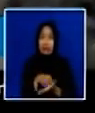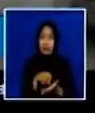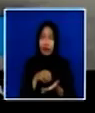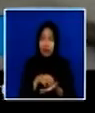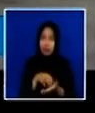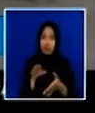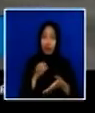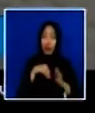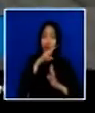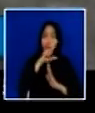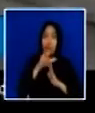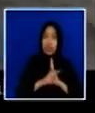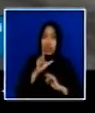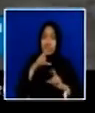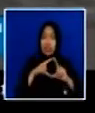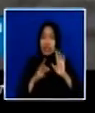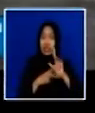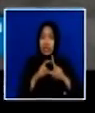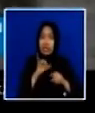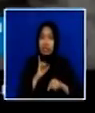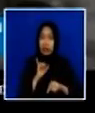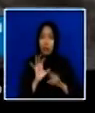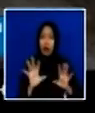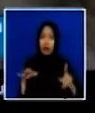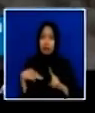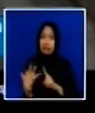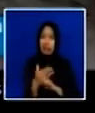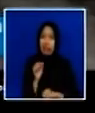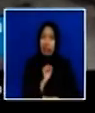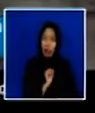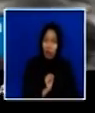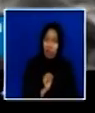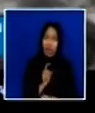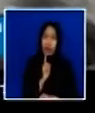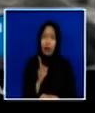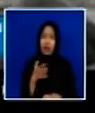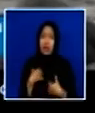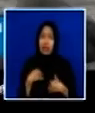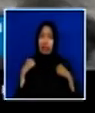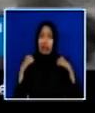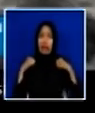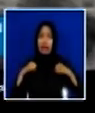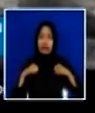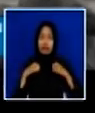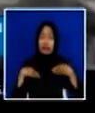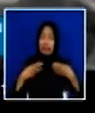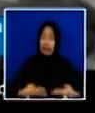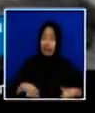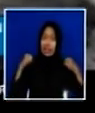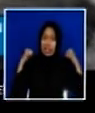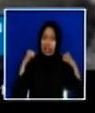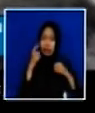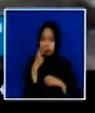membuat banyak orang ketakutan tidak terkecuali tenaga kesehatan yang baru saja melakukan pemeriksaan medis di Dusun